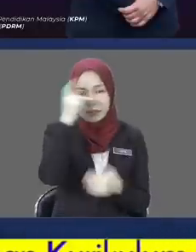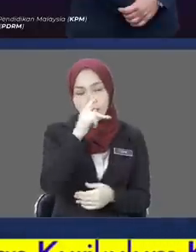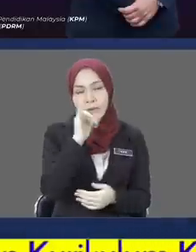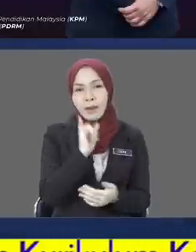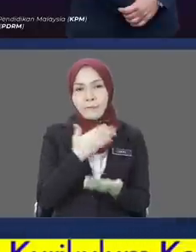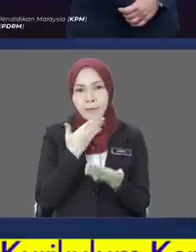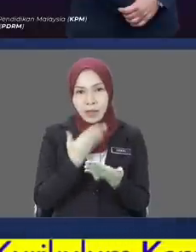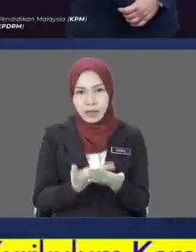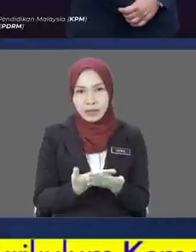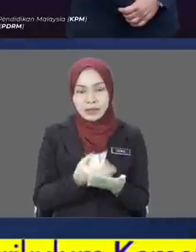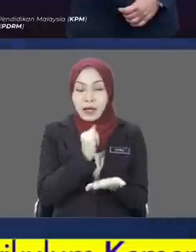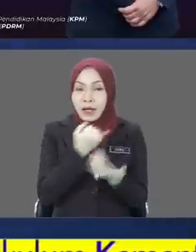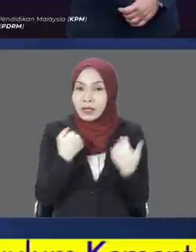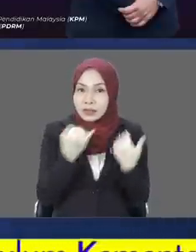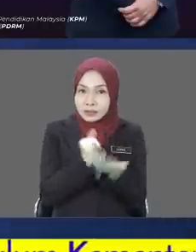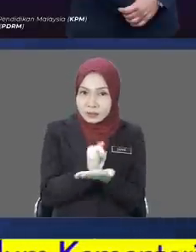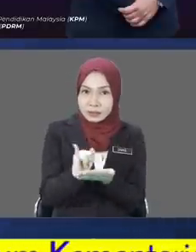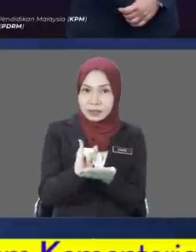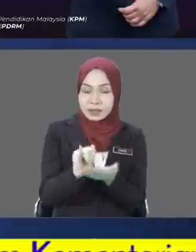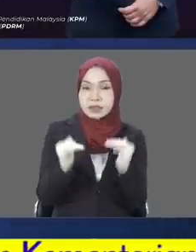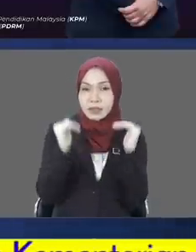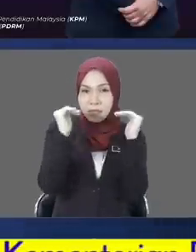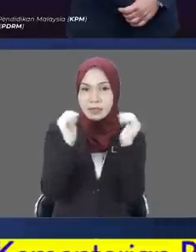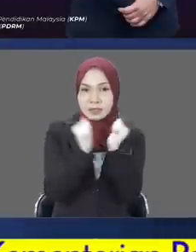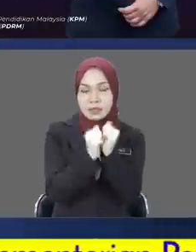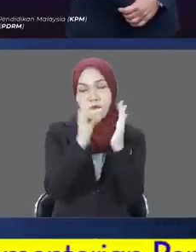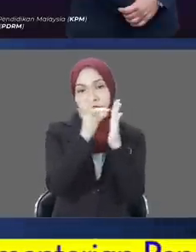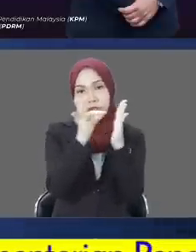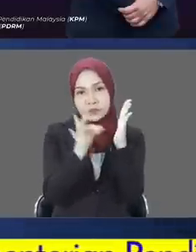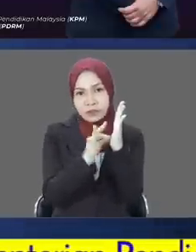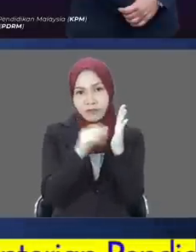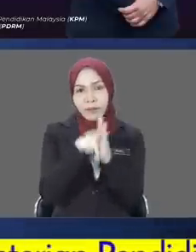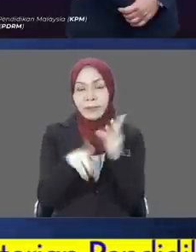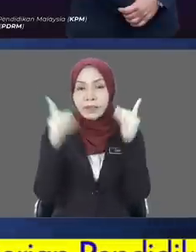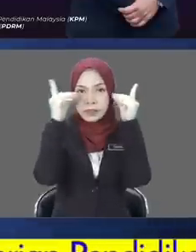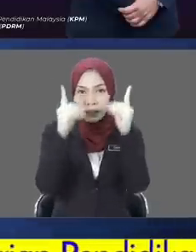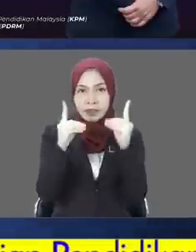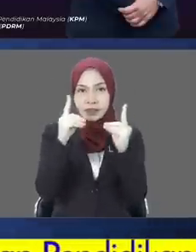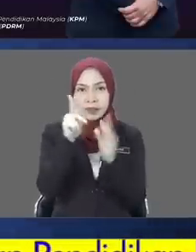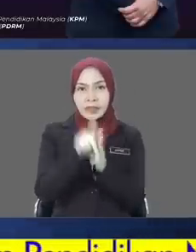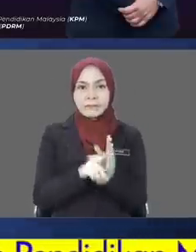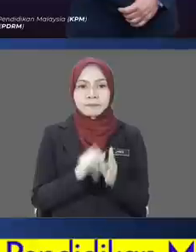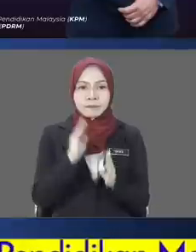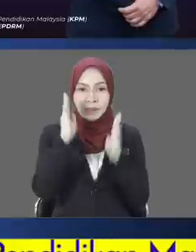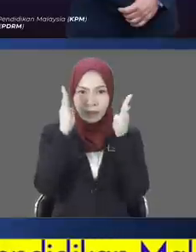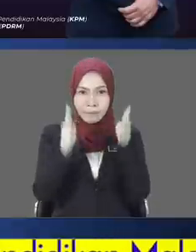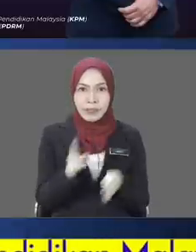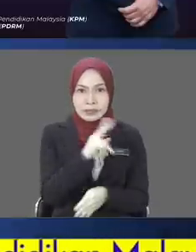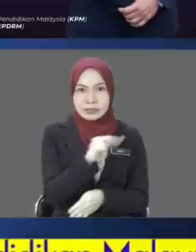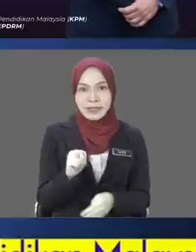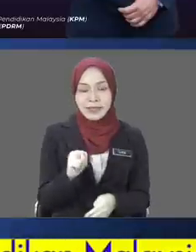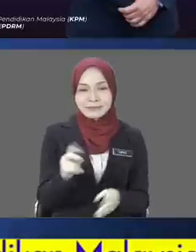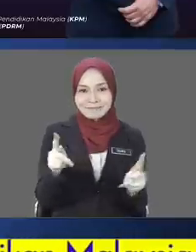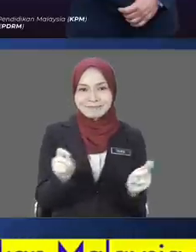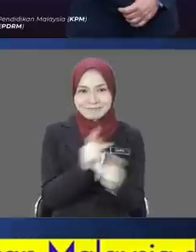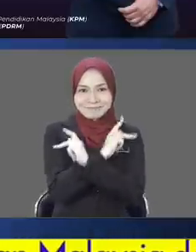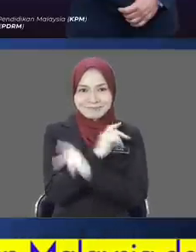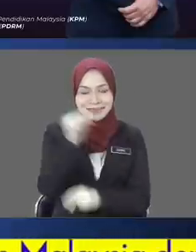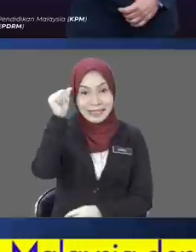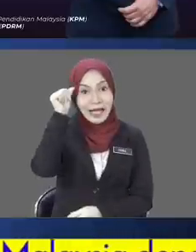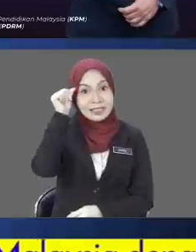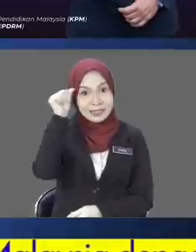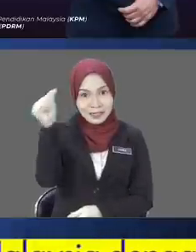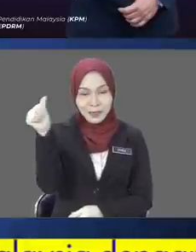selaras dengan falsafah pendidikan kebangsaan sekian wabillah Hidayah Assalamualaikum